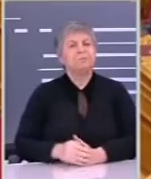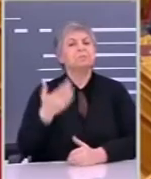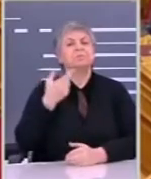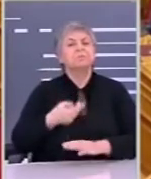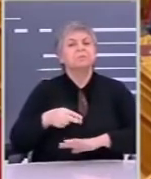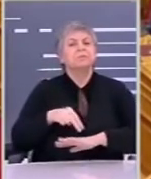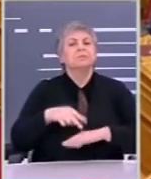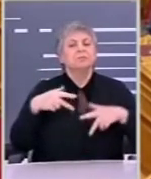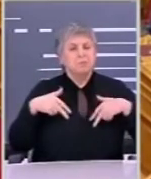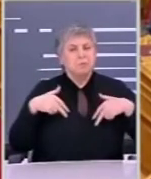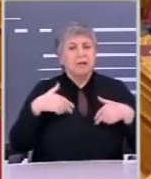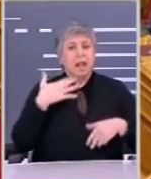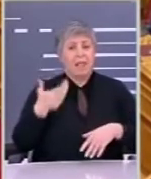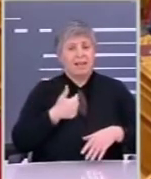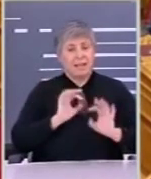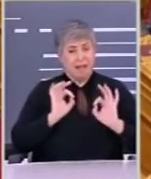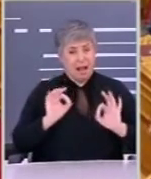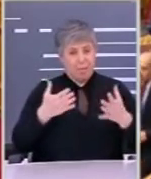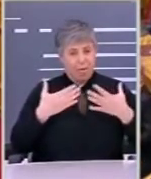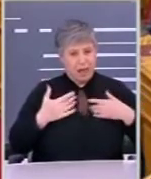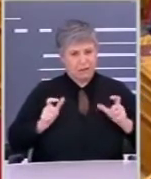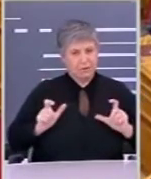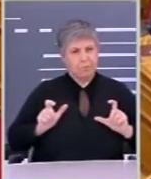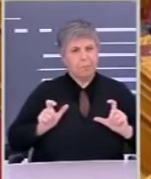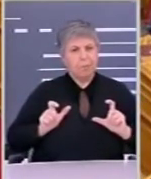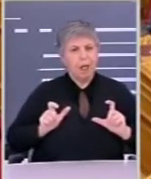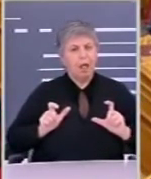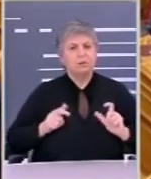Η καλύτερη άμυνα είναι η επίθεση. Ισχύει πάντοτε αυτό?